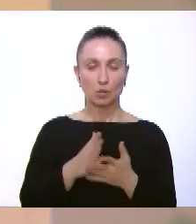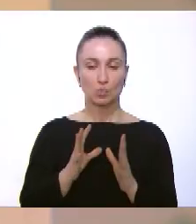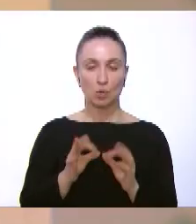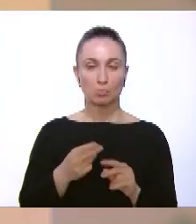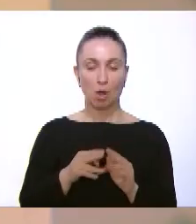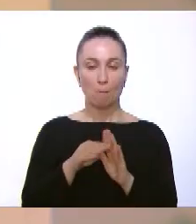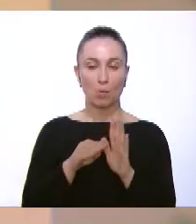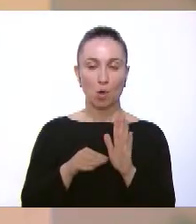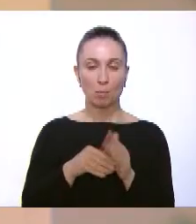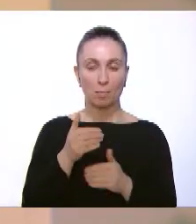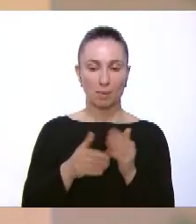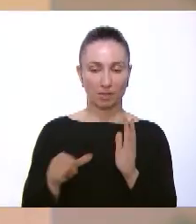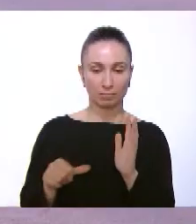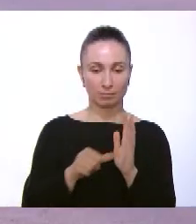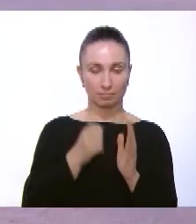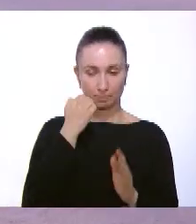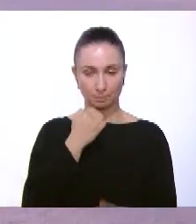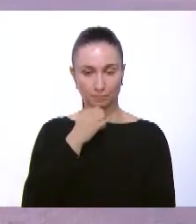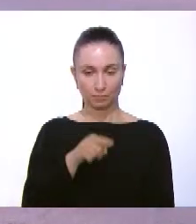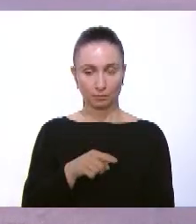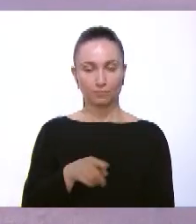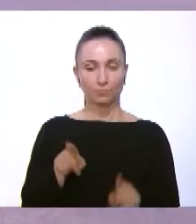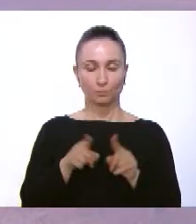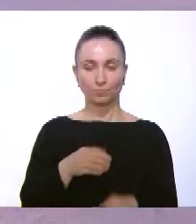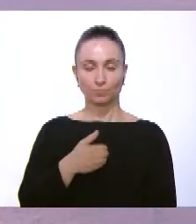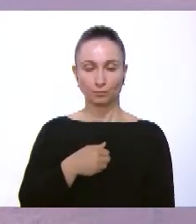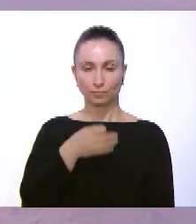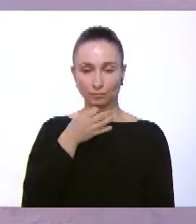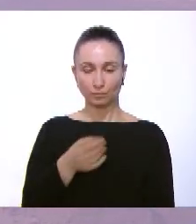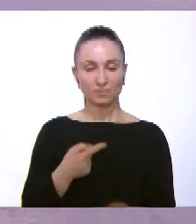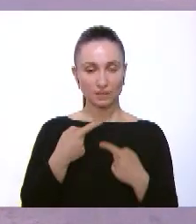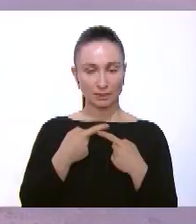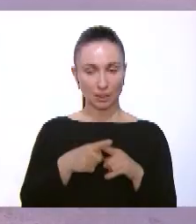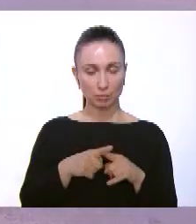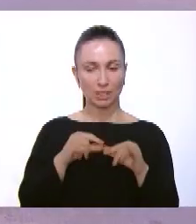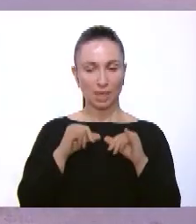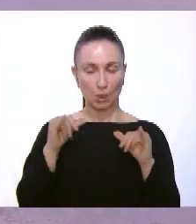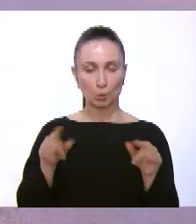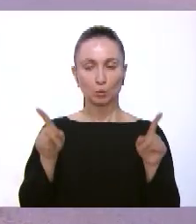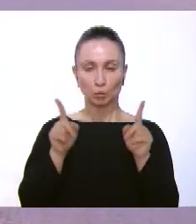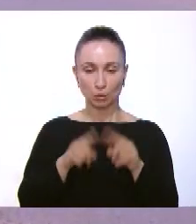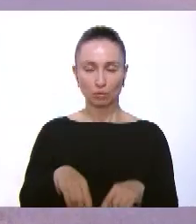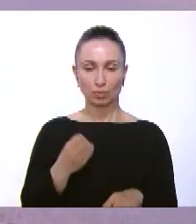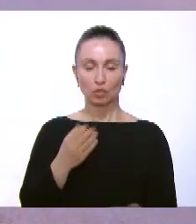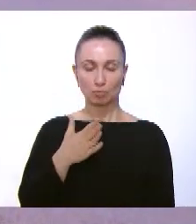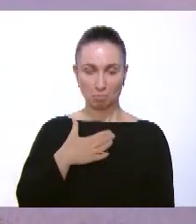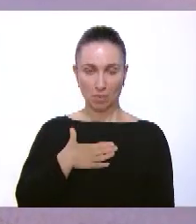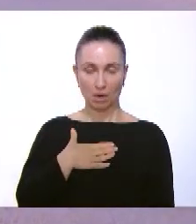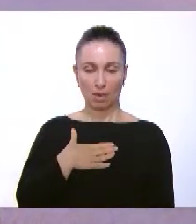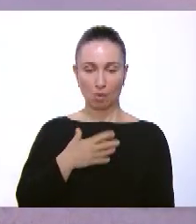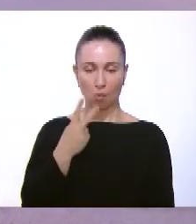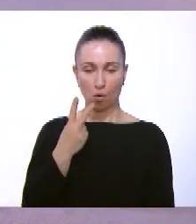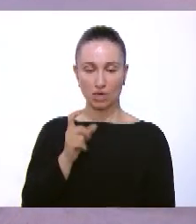აი პროგრამის პროგრესიის დამსახურება. აქვე მინდა ვთქვა, რომ არა მხოლოდ ტექნოლოგიური განვითარება არის და ჩვენ მე